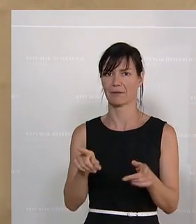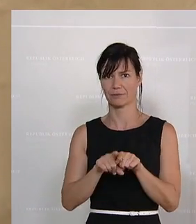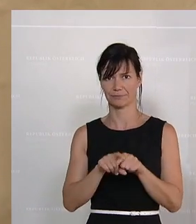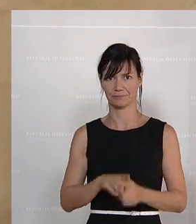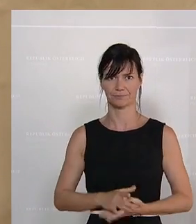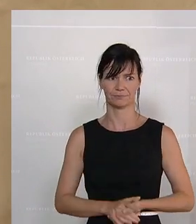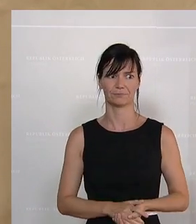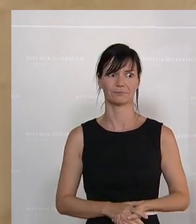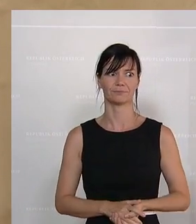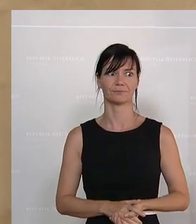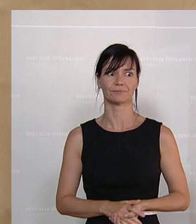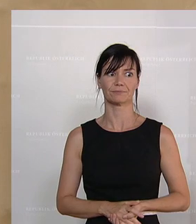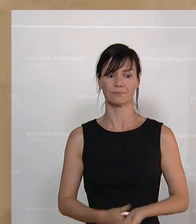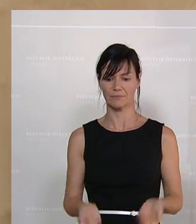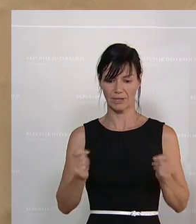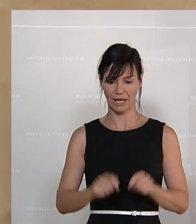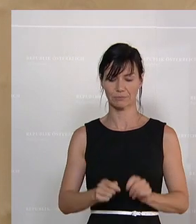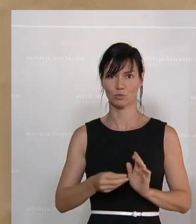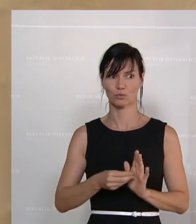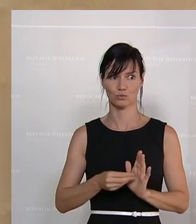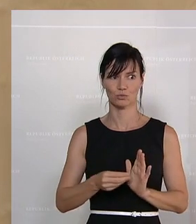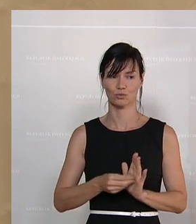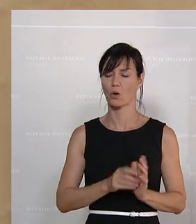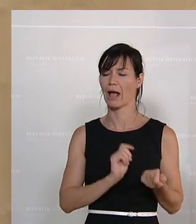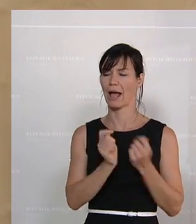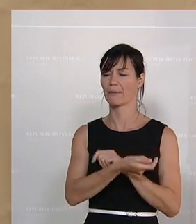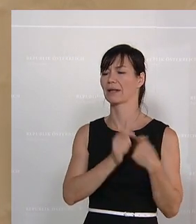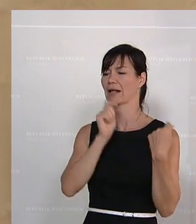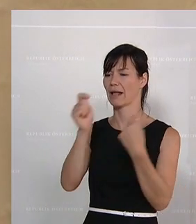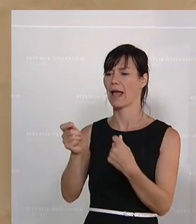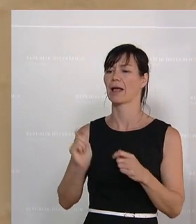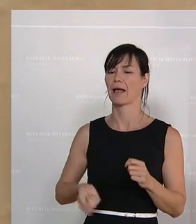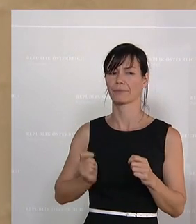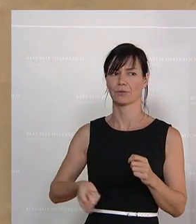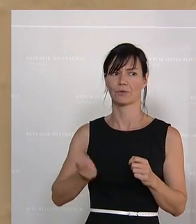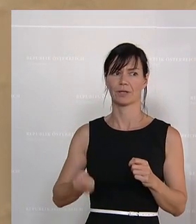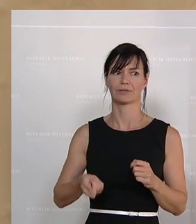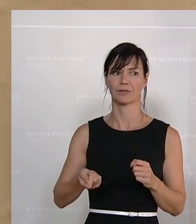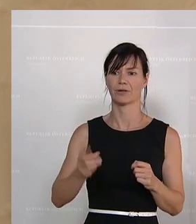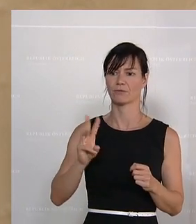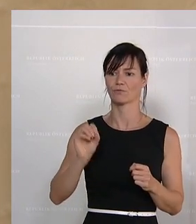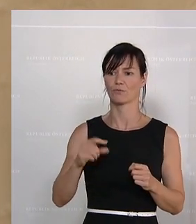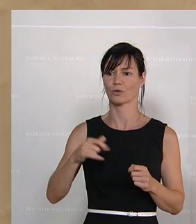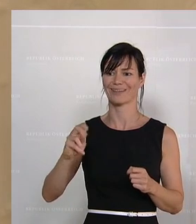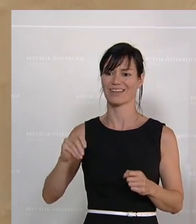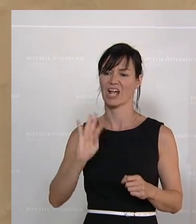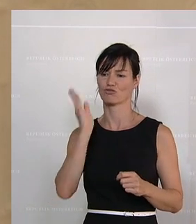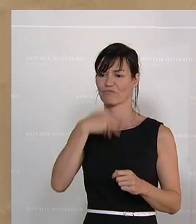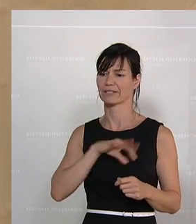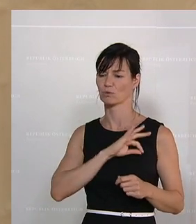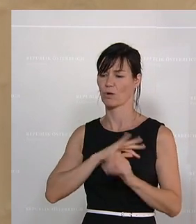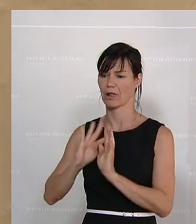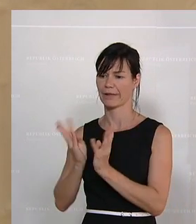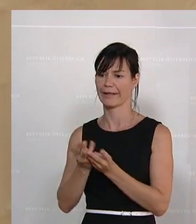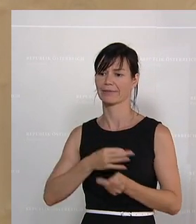und zum abschluss möchte ich noch ein abänderungsantrag ein bringer der abgeordneten bürger schwarz kolleginnen und kollegen zum